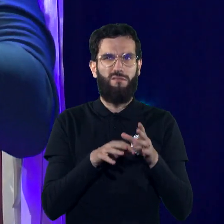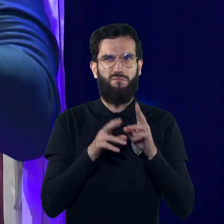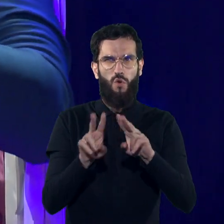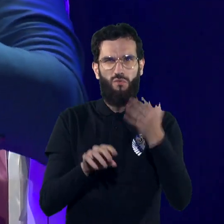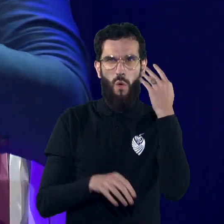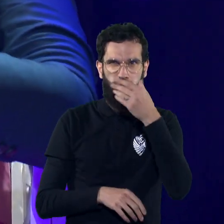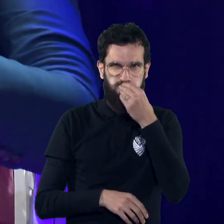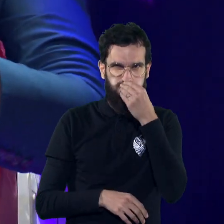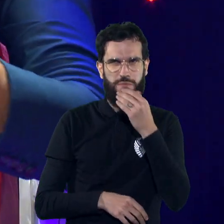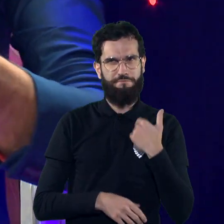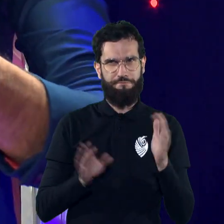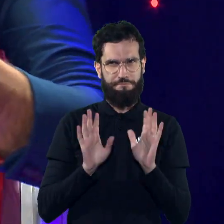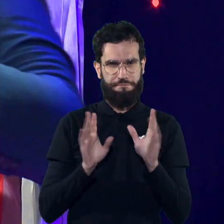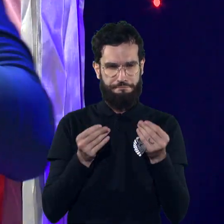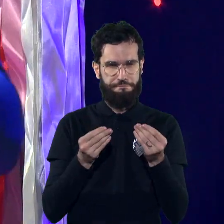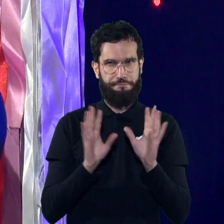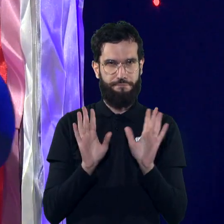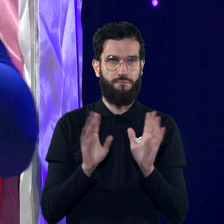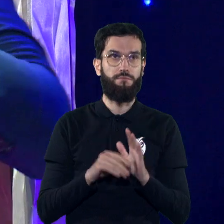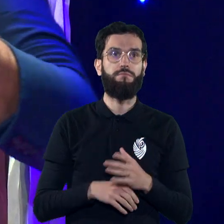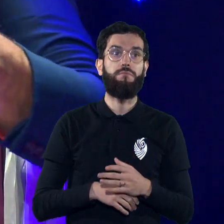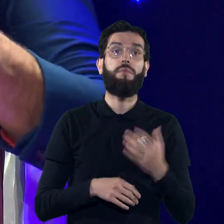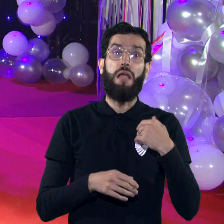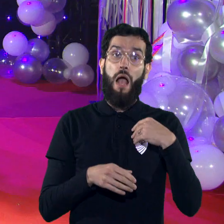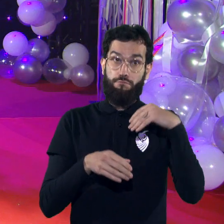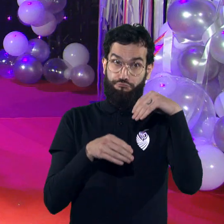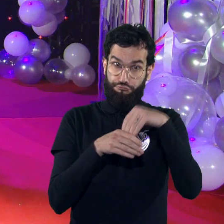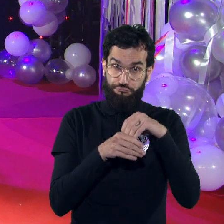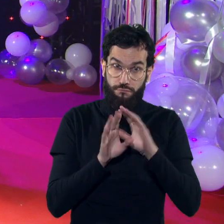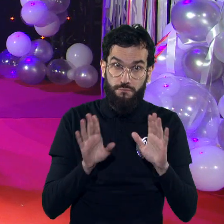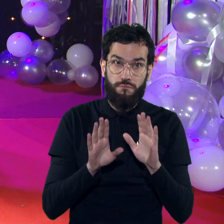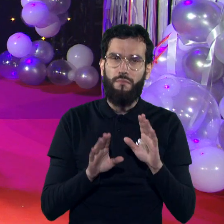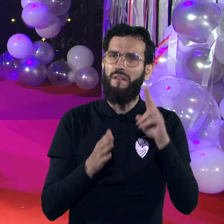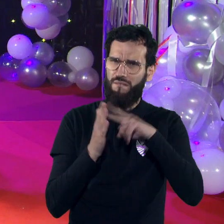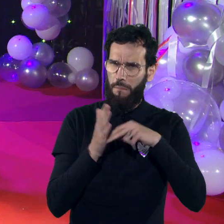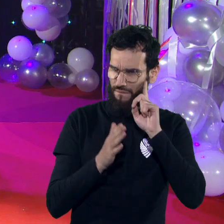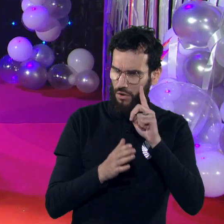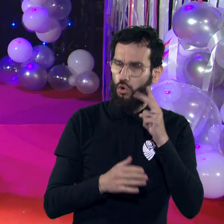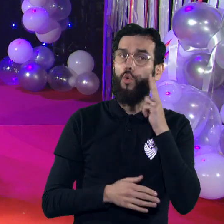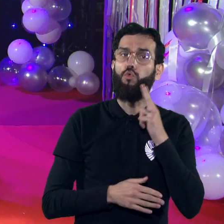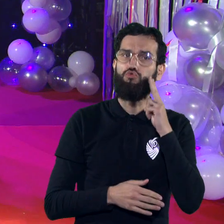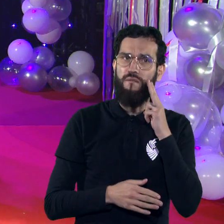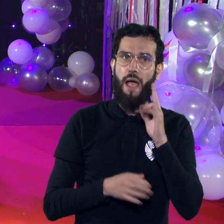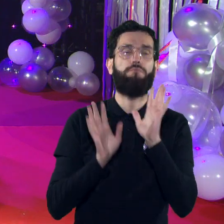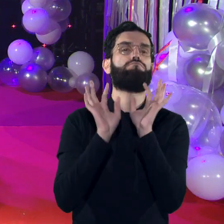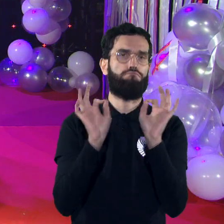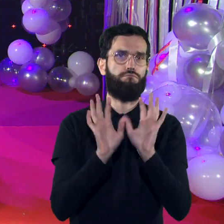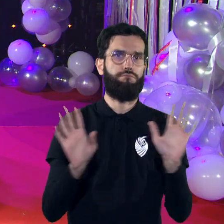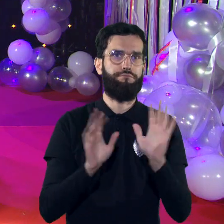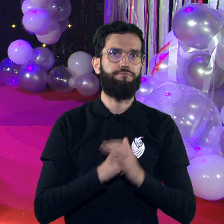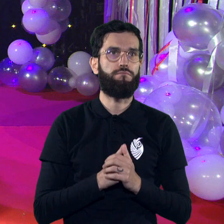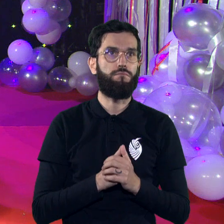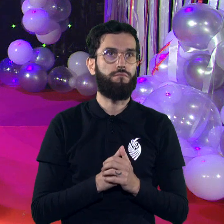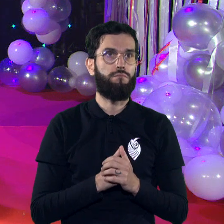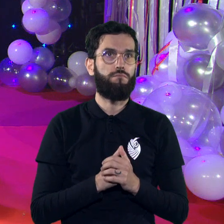Dobre, dobre. Tak pozorne ju sleduj. Ešte otázka, ja ju tam skovám. Vieš, aké je farby? Rúžová bola. Rúžová bola, výborne.